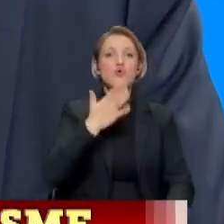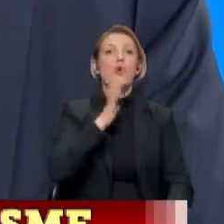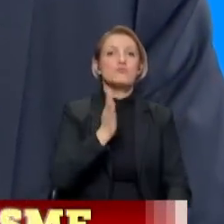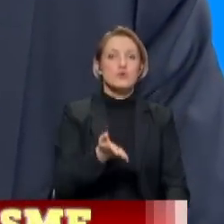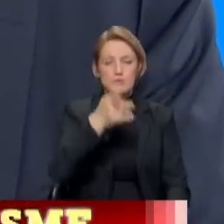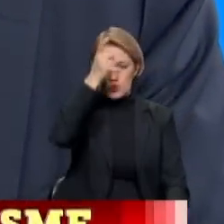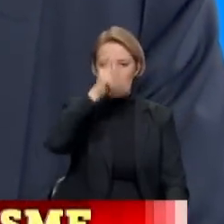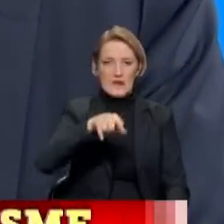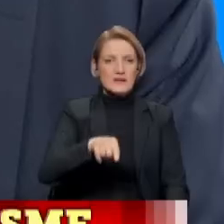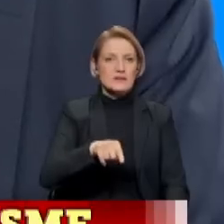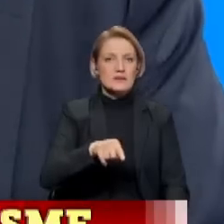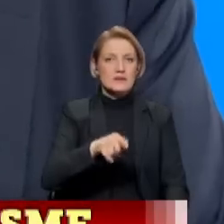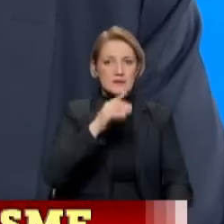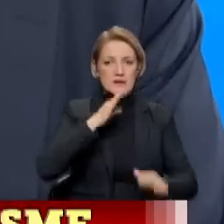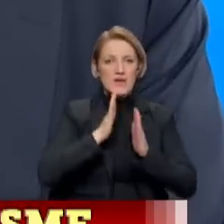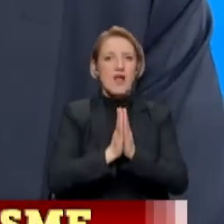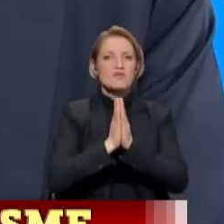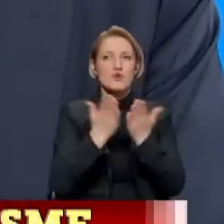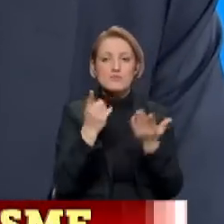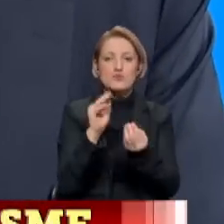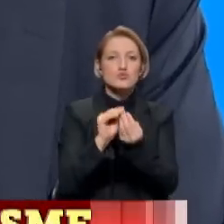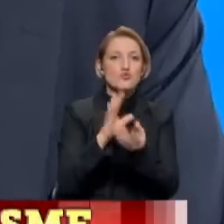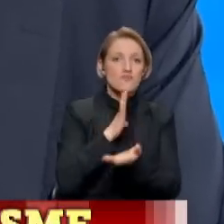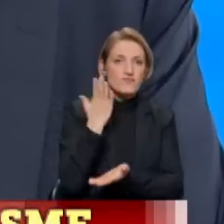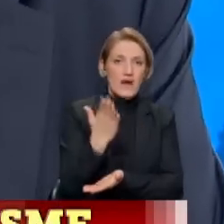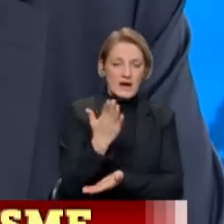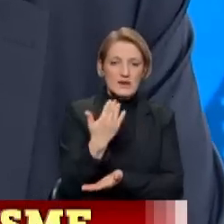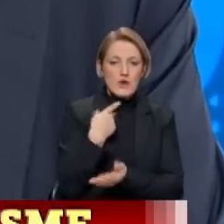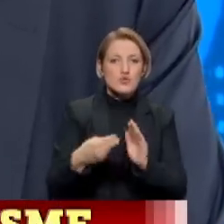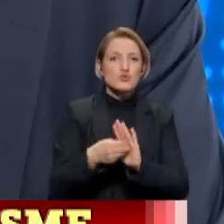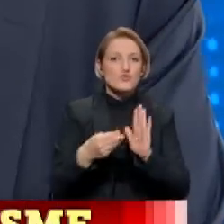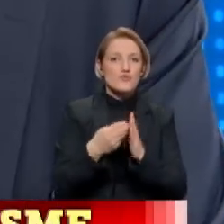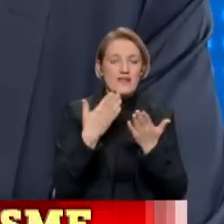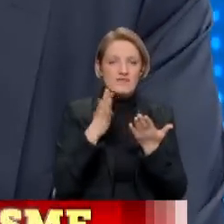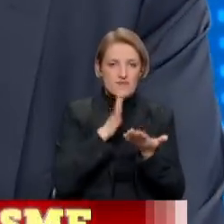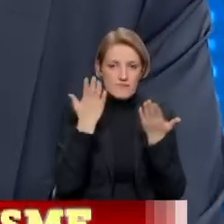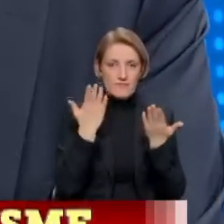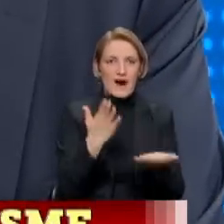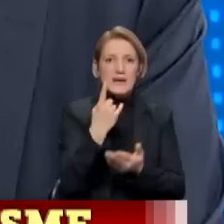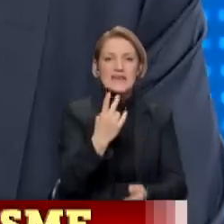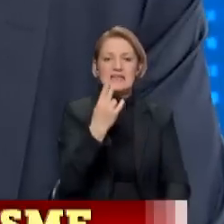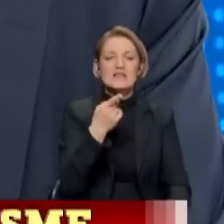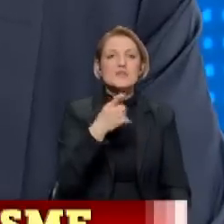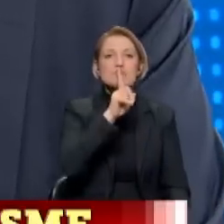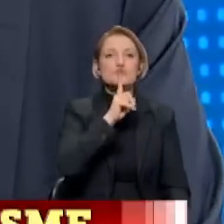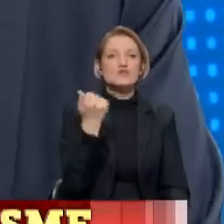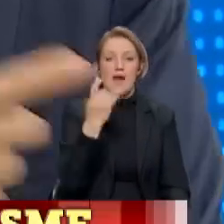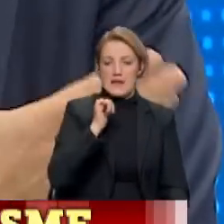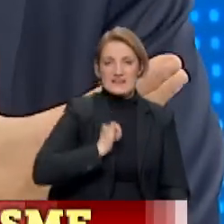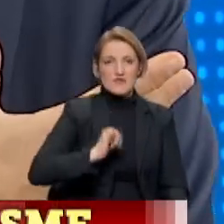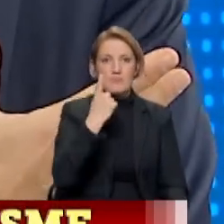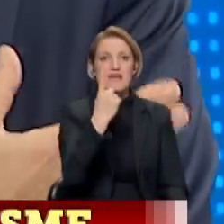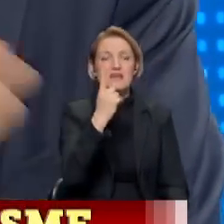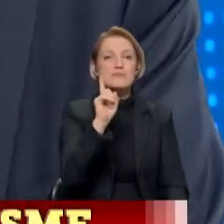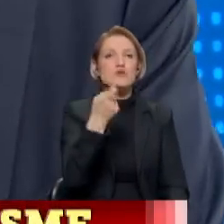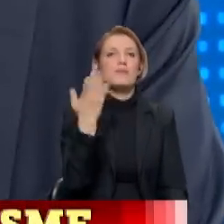bu ülkenin diye yalvarıyoruz. Ortaya da bir suç var, bir suç iddiası var, rüşvet iddiası var. Bir 7100 savcıdan bir tane